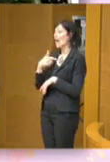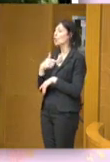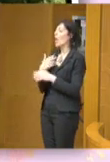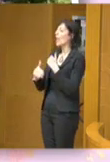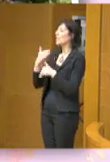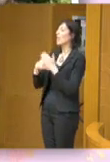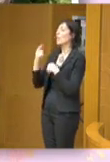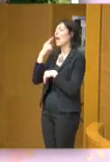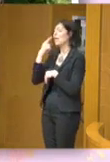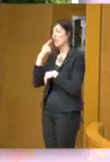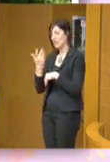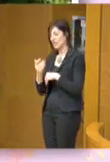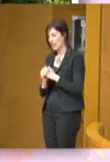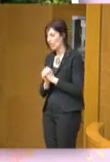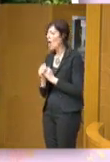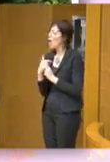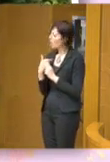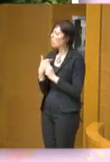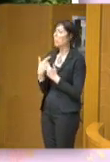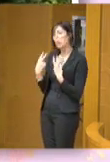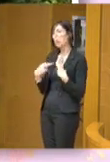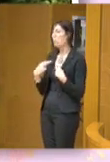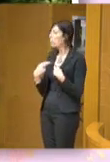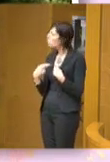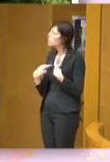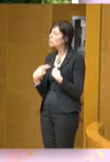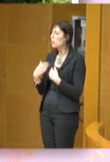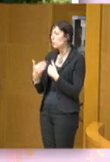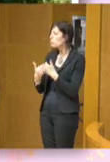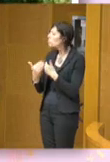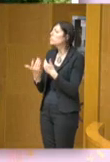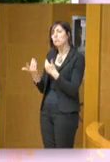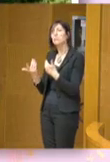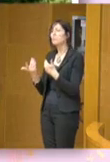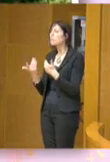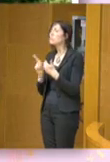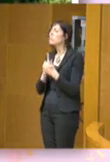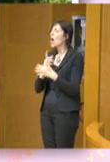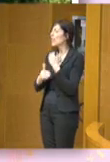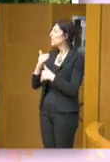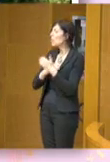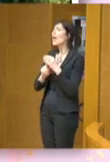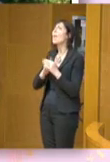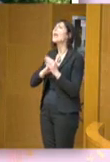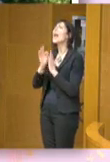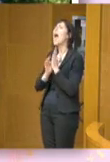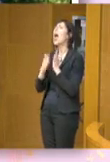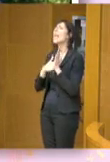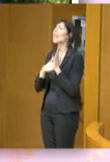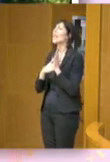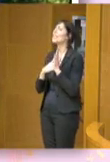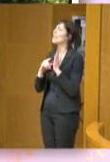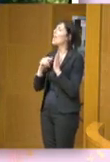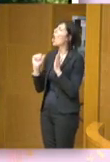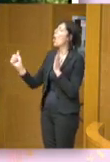disabilità visiva. Io ci convivo con questa disabilità, ma è una mia caratteristica e tutti quanti abbiamo